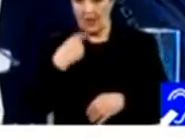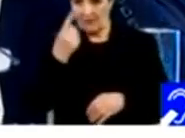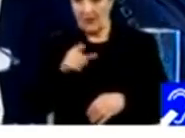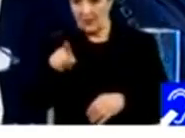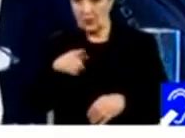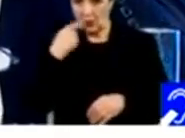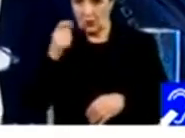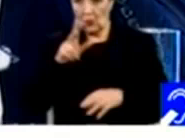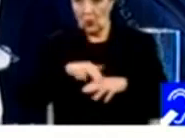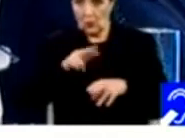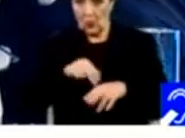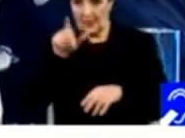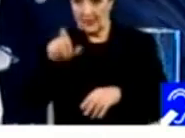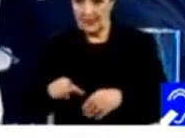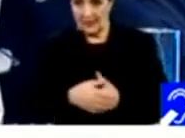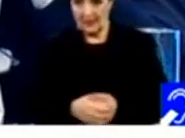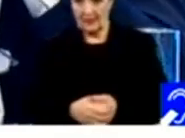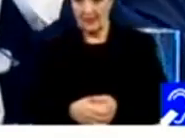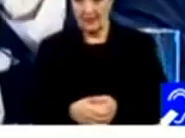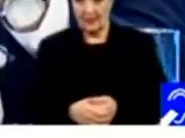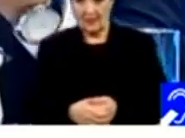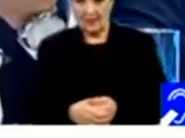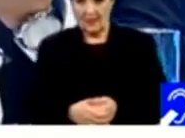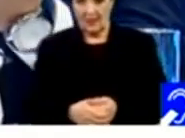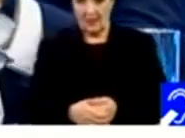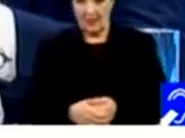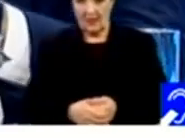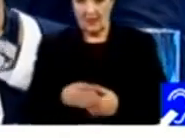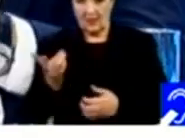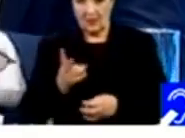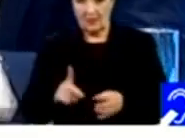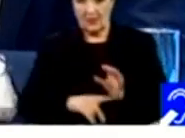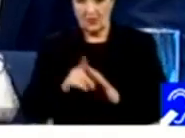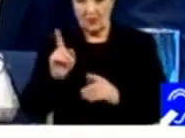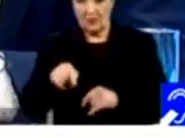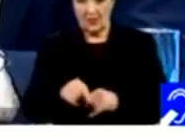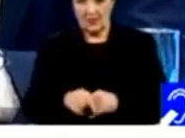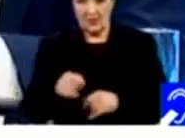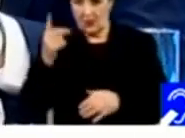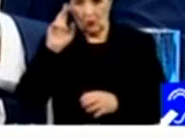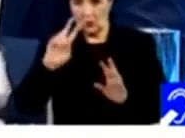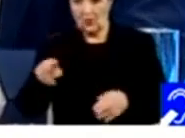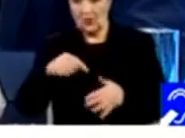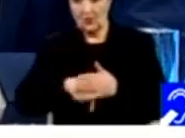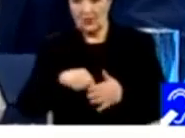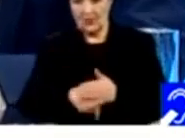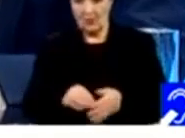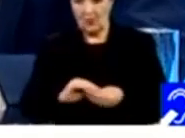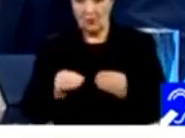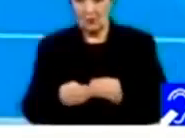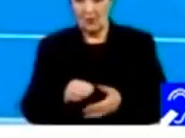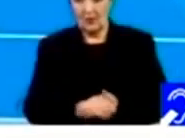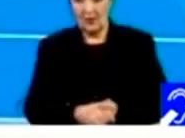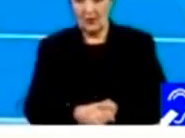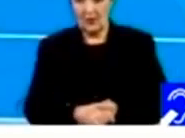un polițist. Pentru că dumneavoastră astăzi sunteți și polițist. A fost sugestia să începem cu asta. Nu știi ce înseamnă întrebare, ce este o sugestie. E problema lui.